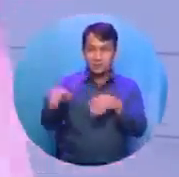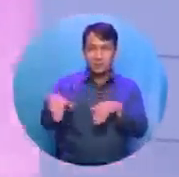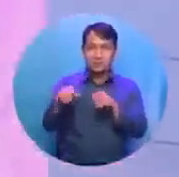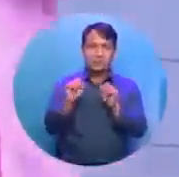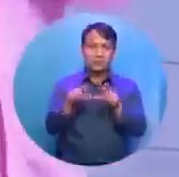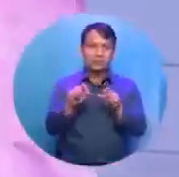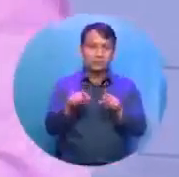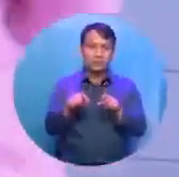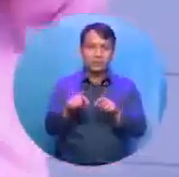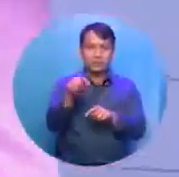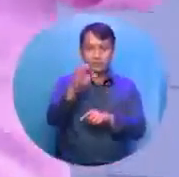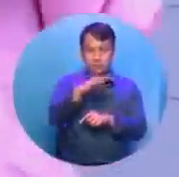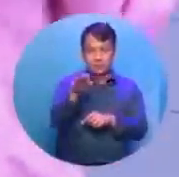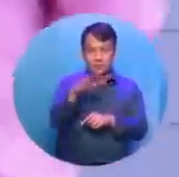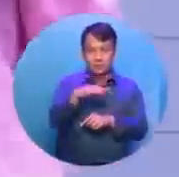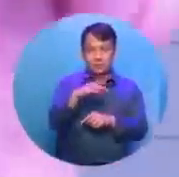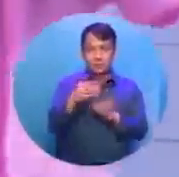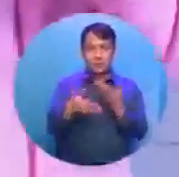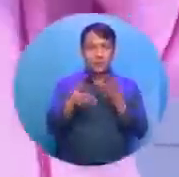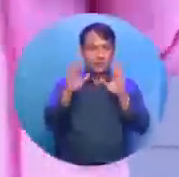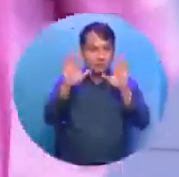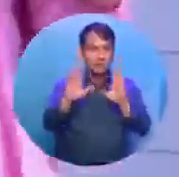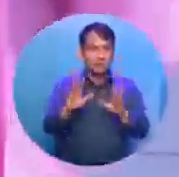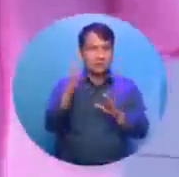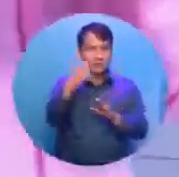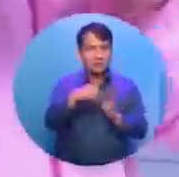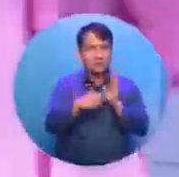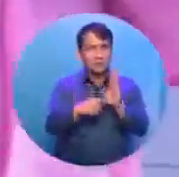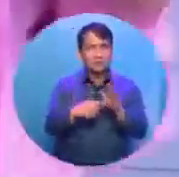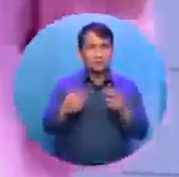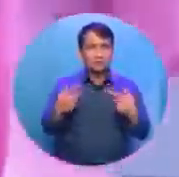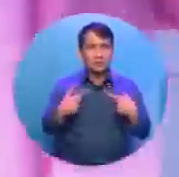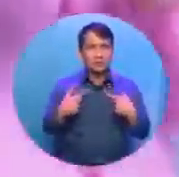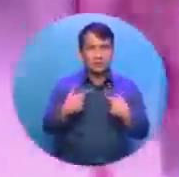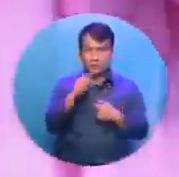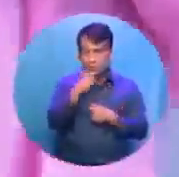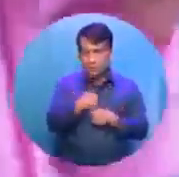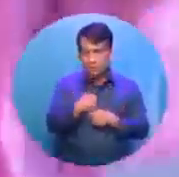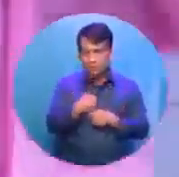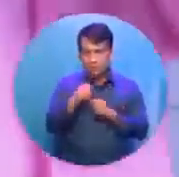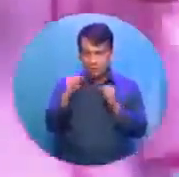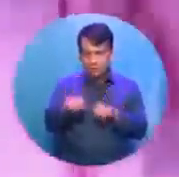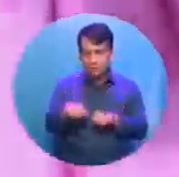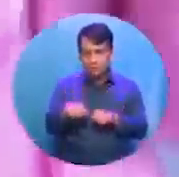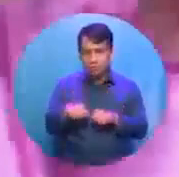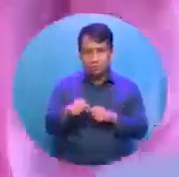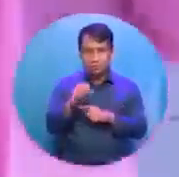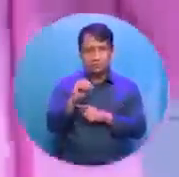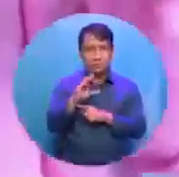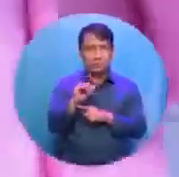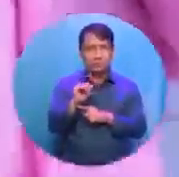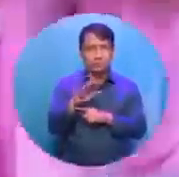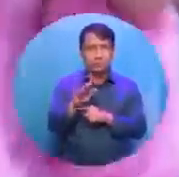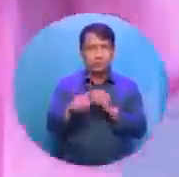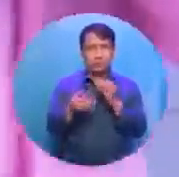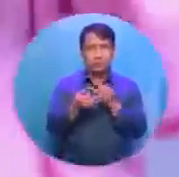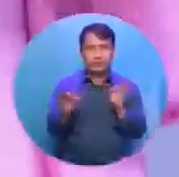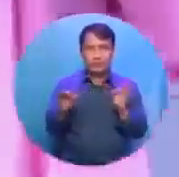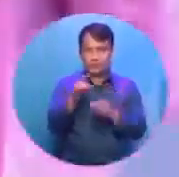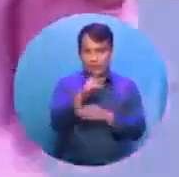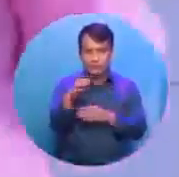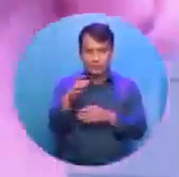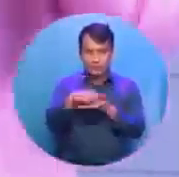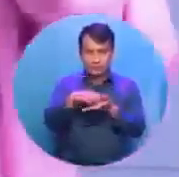dealer, 900 pesos lang. Marami ng awesome channels. Kung may lumang Digibox ka, kahit hindi Signal, meron kang agad 100